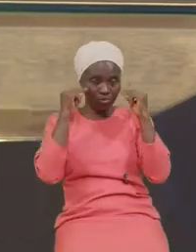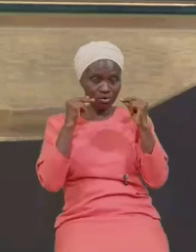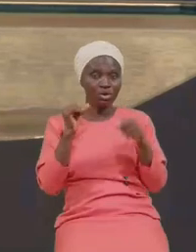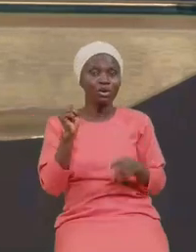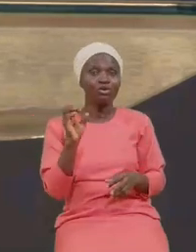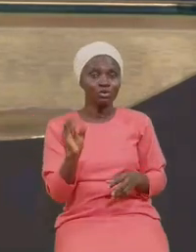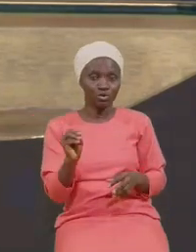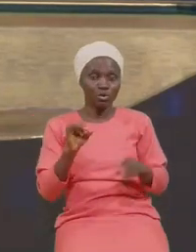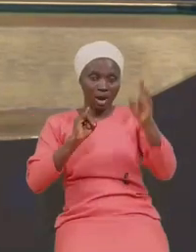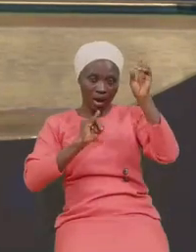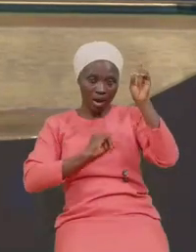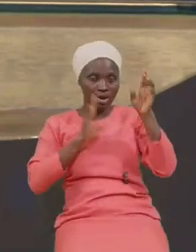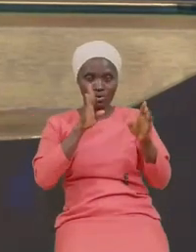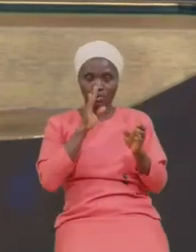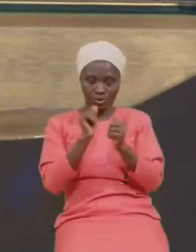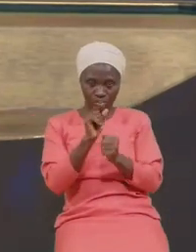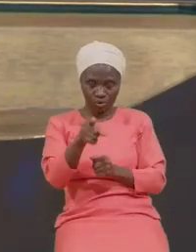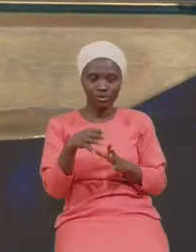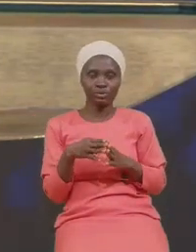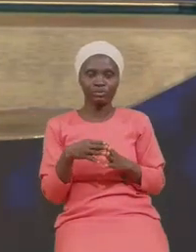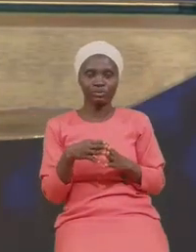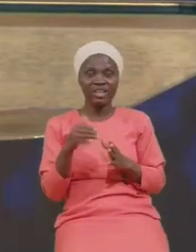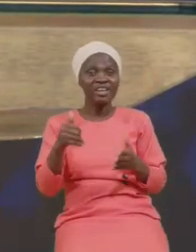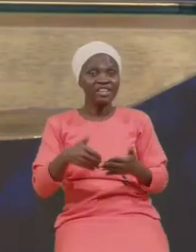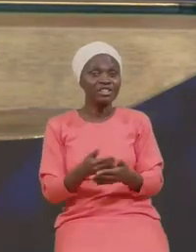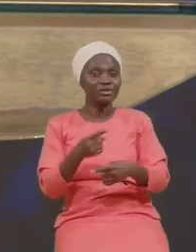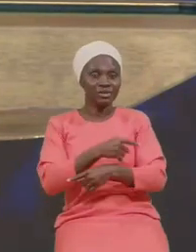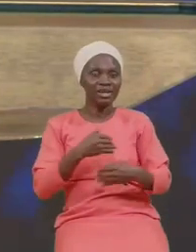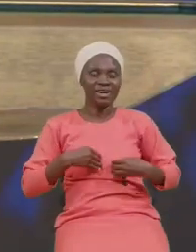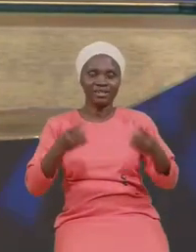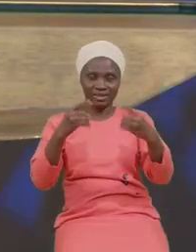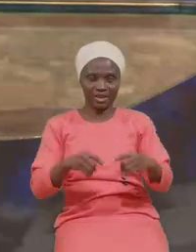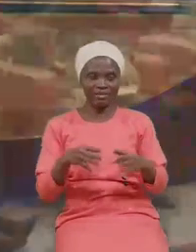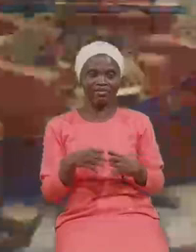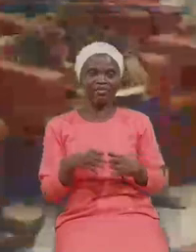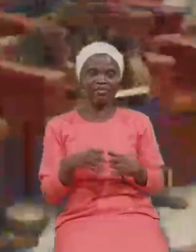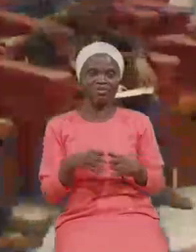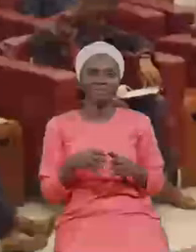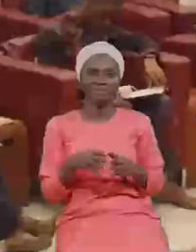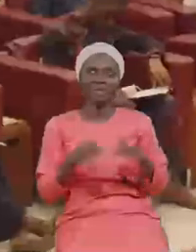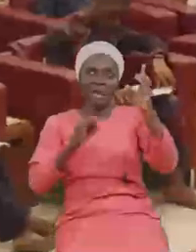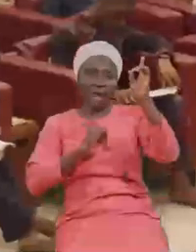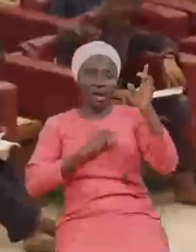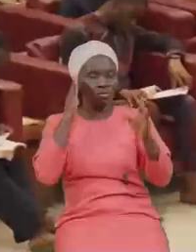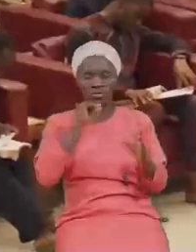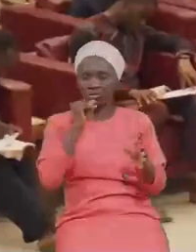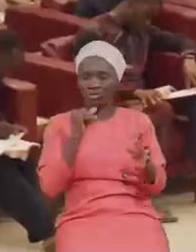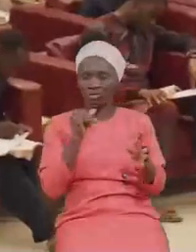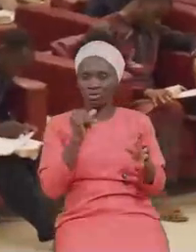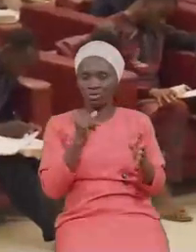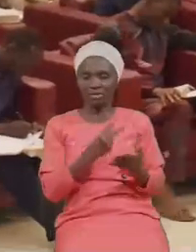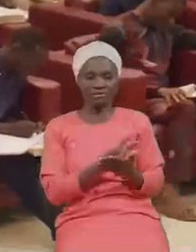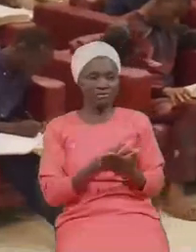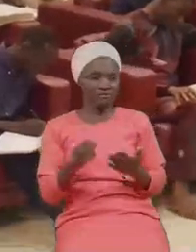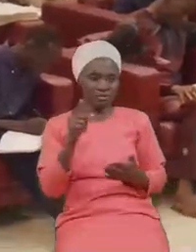été avec Moïse un nouveau jour est venu pour toi je ne te délaisserai point je ne